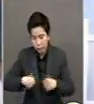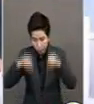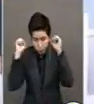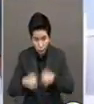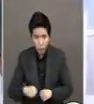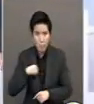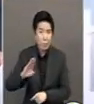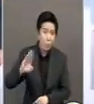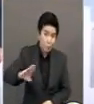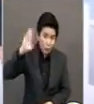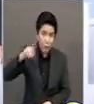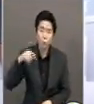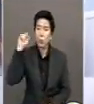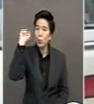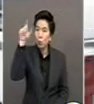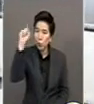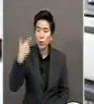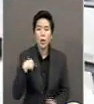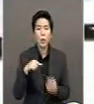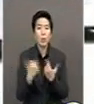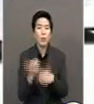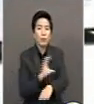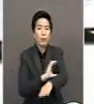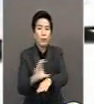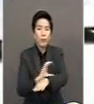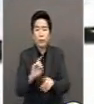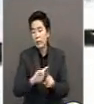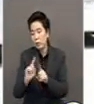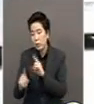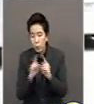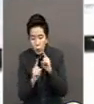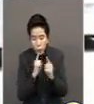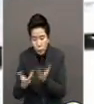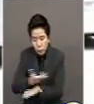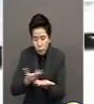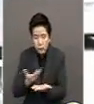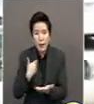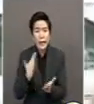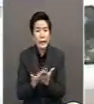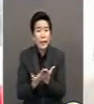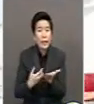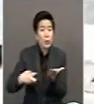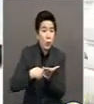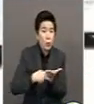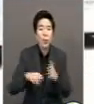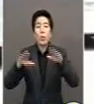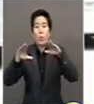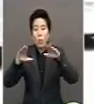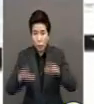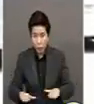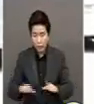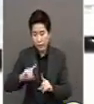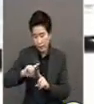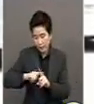วมกับทางบริษัททางด่วนและรถไฟฟ้ากรุงเทพจำกัดมหาชนเพื่อ ที่จะลดค่าโดยสารลงนะครับในวันที่1